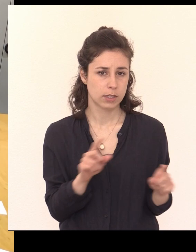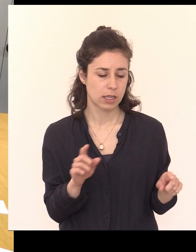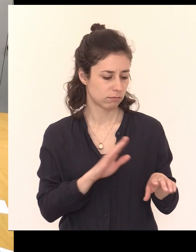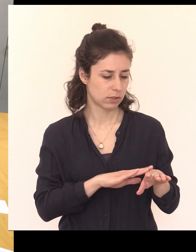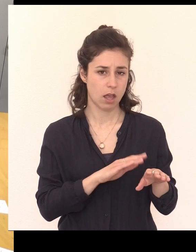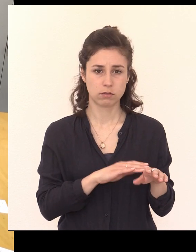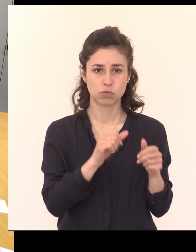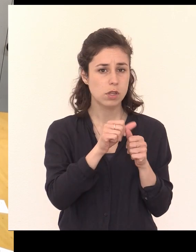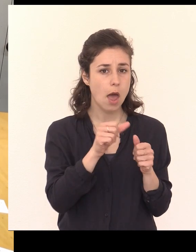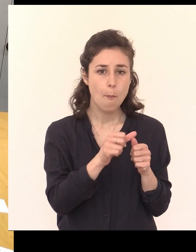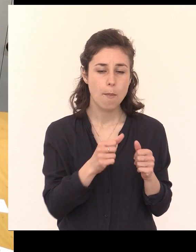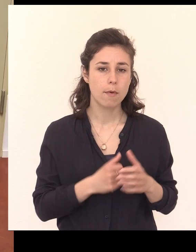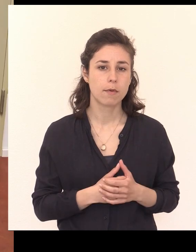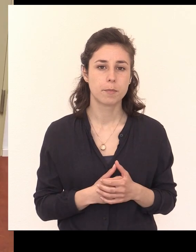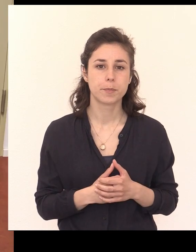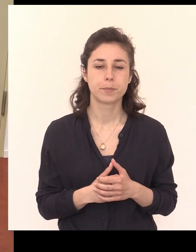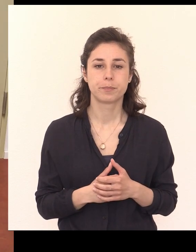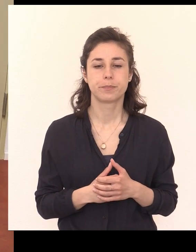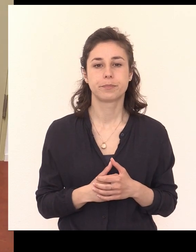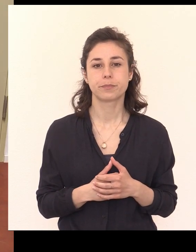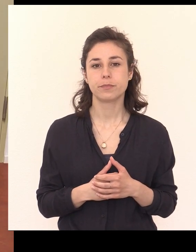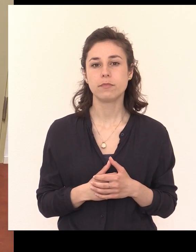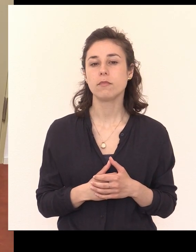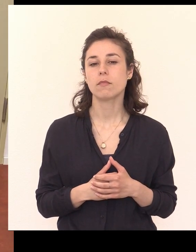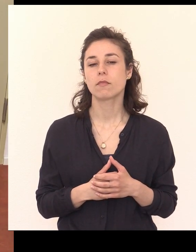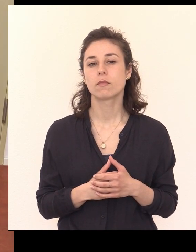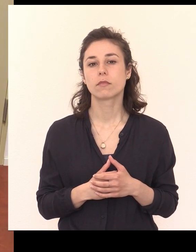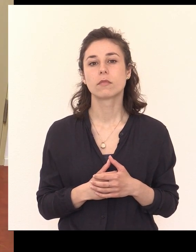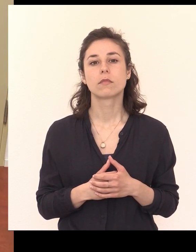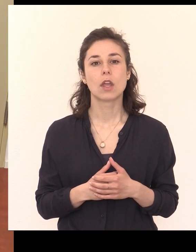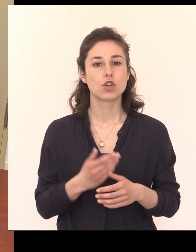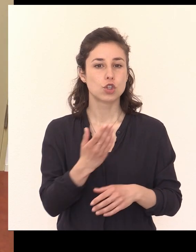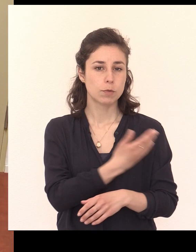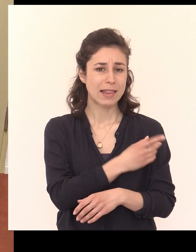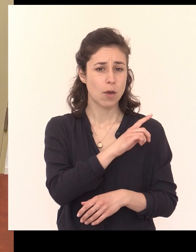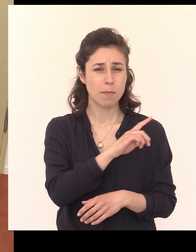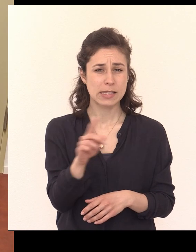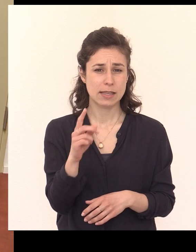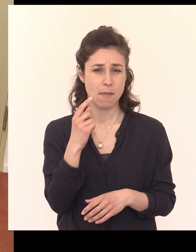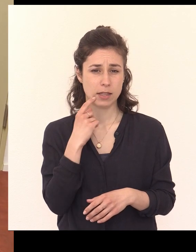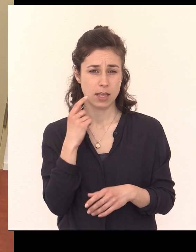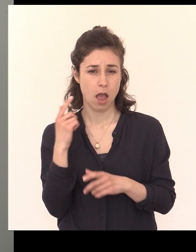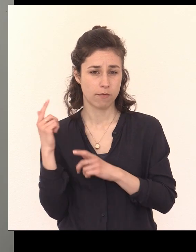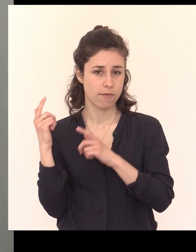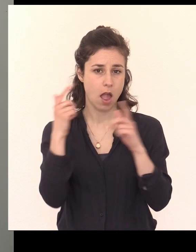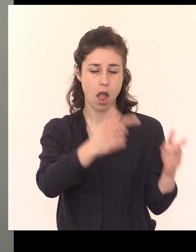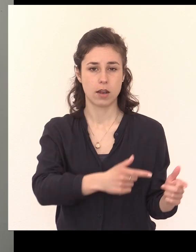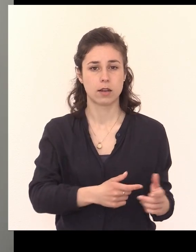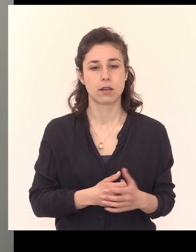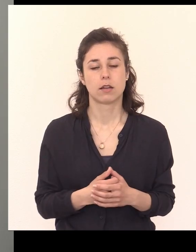Zeit schafft man es nicht. Ich musste von Spandau bis nach Marzahn fahren und